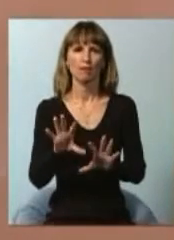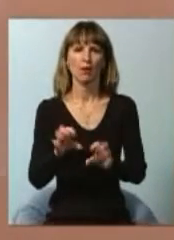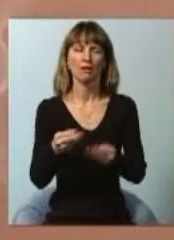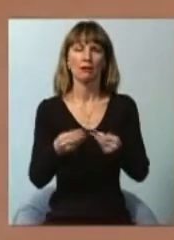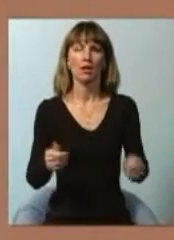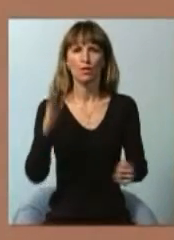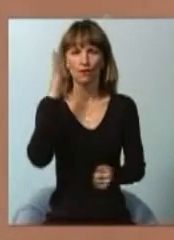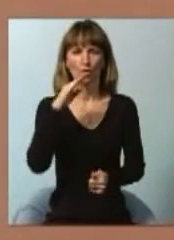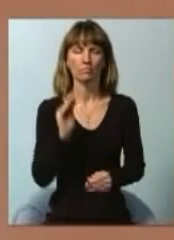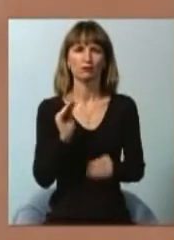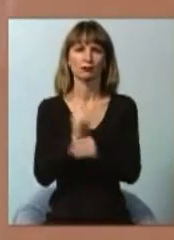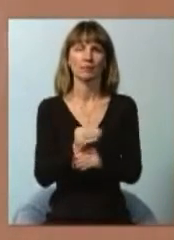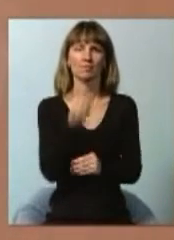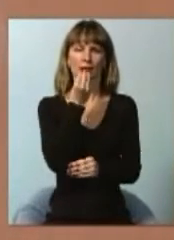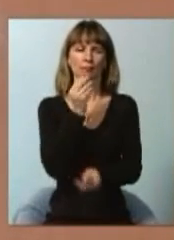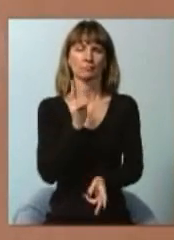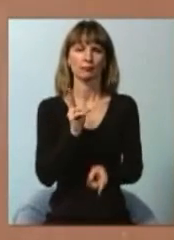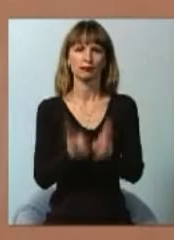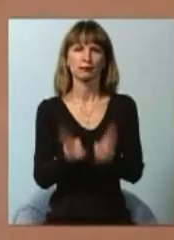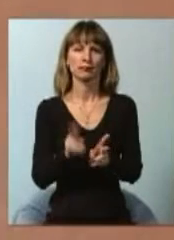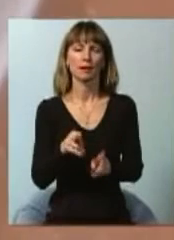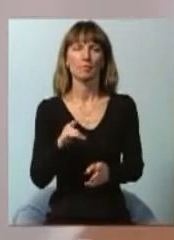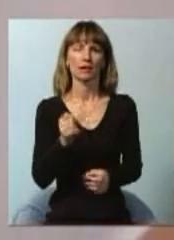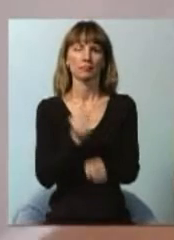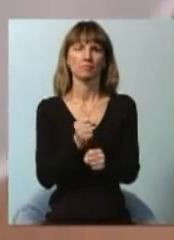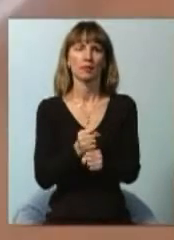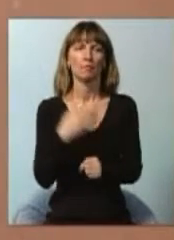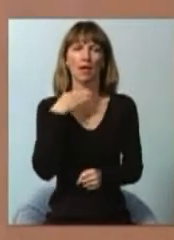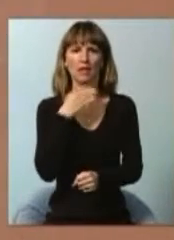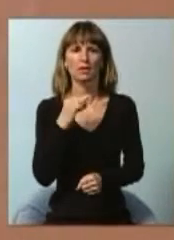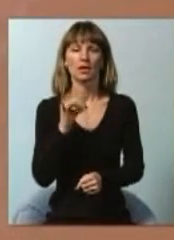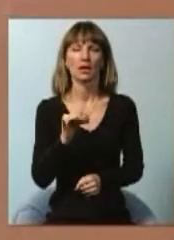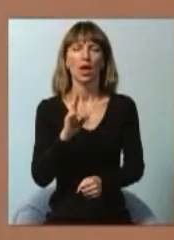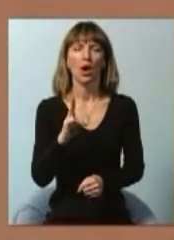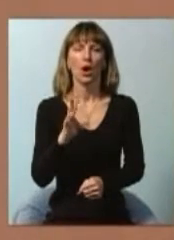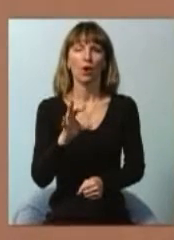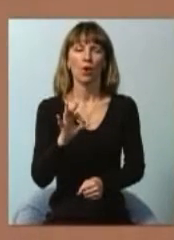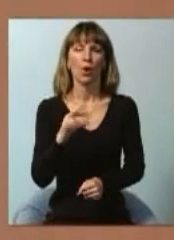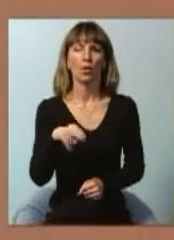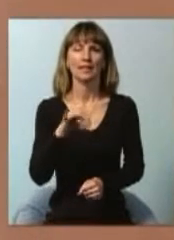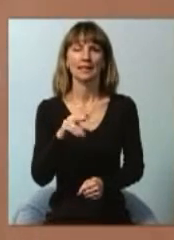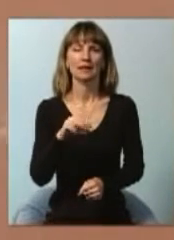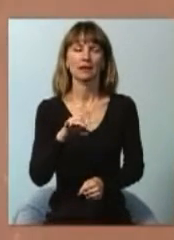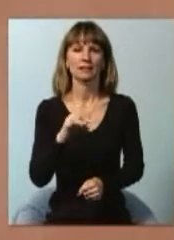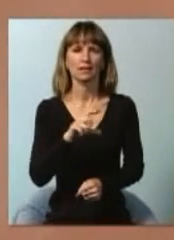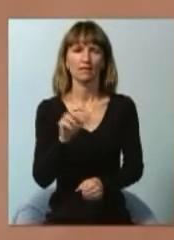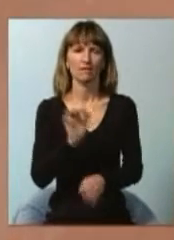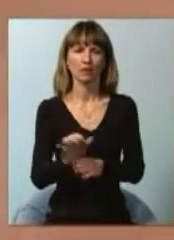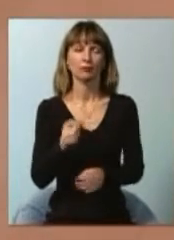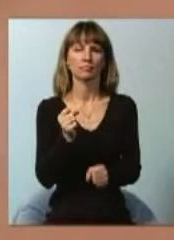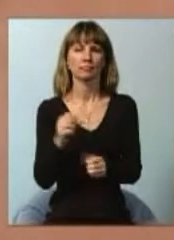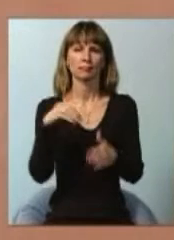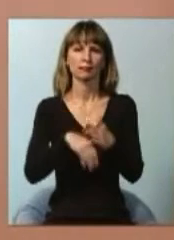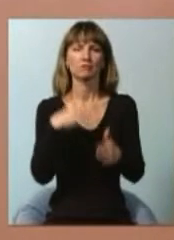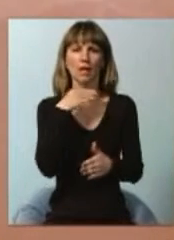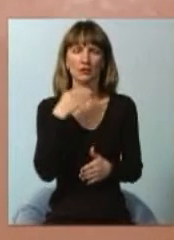лід у харчовій промисловості. При виробництві м'ясних та кондитерських виробів його додають у м'ясний фарш або тісто, тим